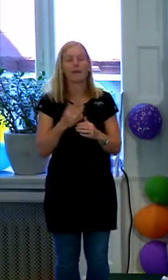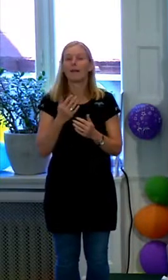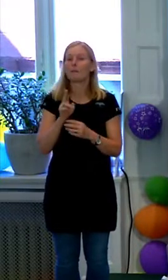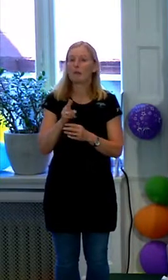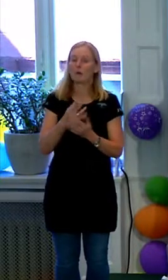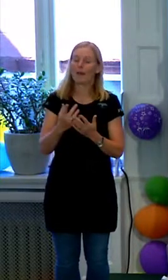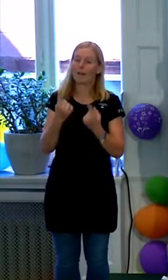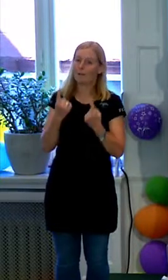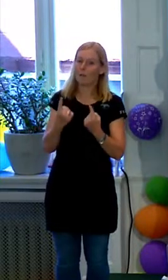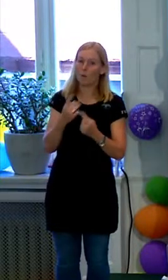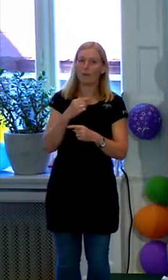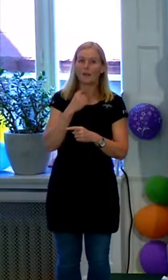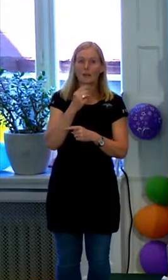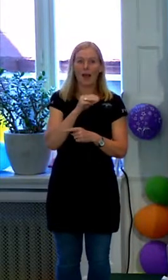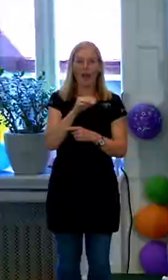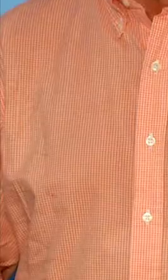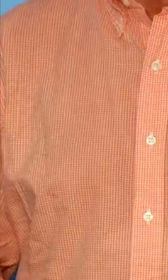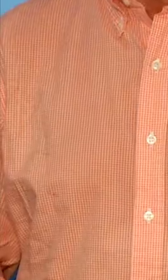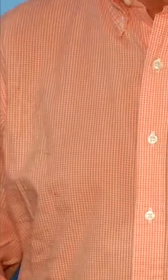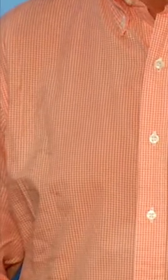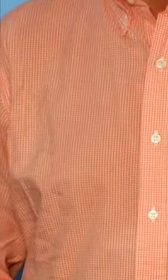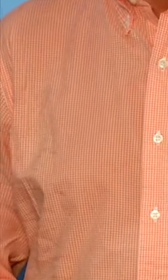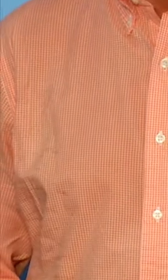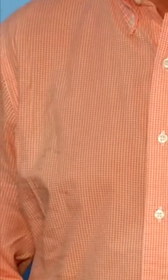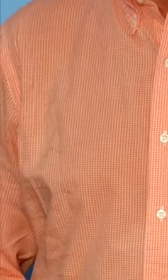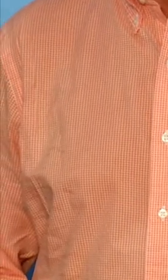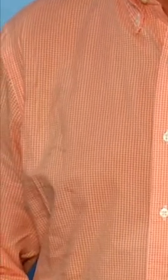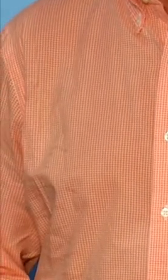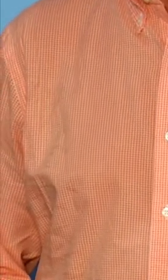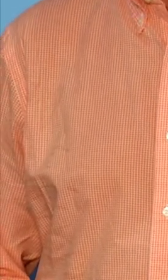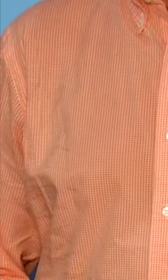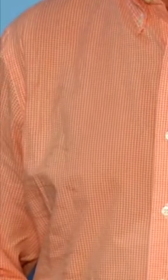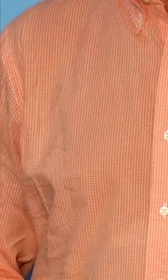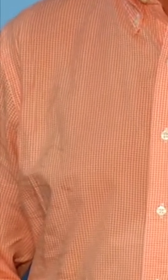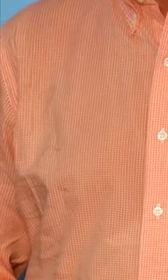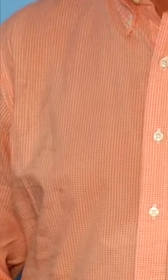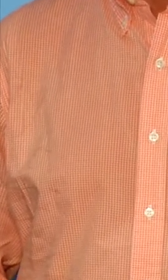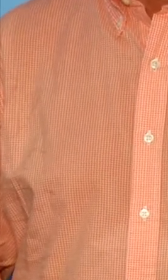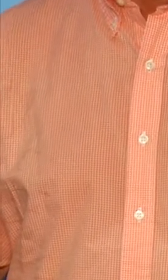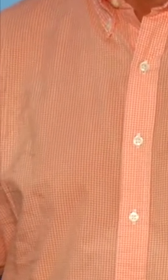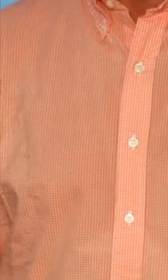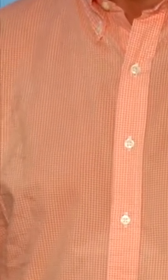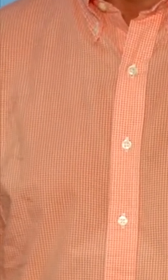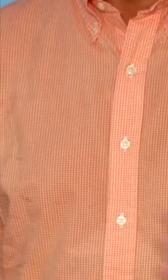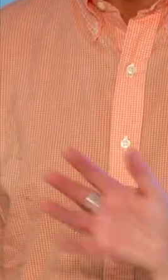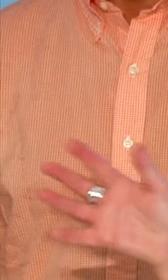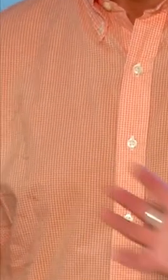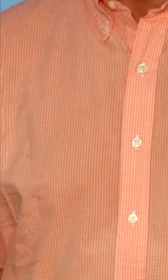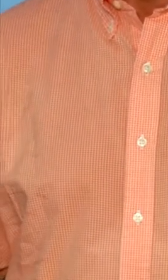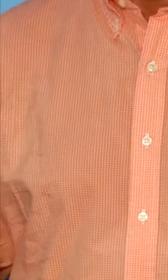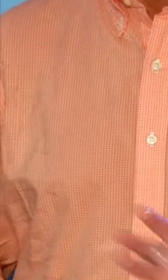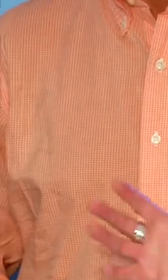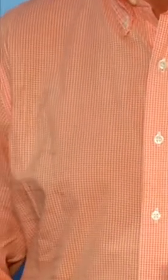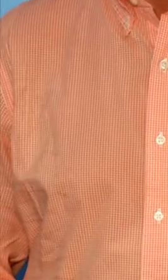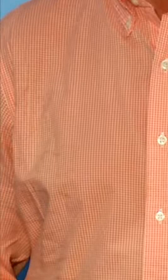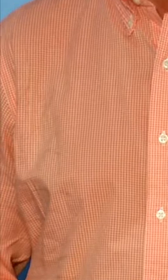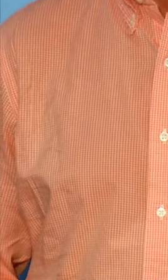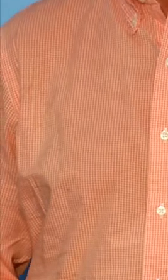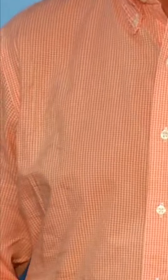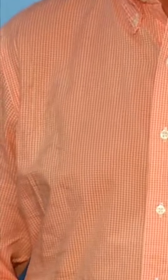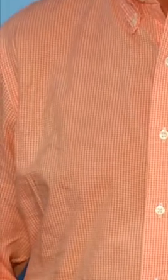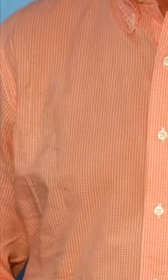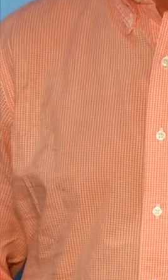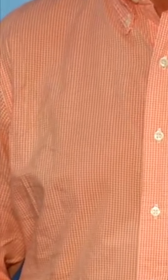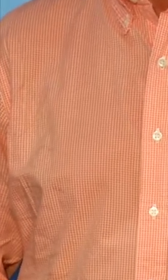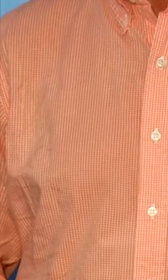förvånad. Det är klart att det känns väldigt tilltalande när det inte syns så mycket. Mm. Att man frigör någon sats yta ändå